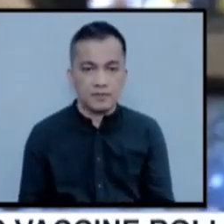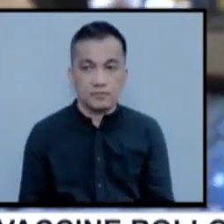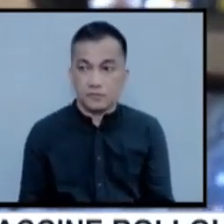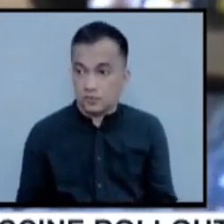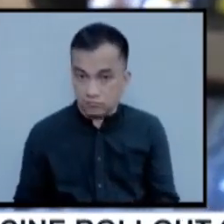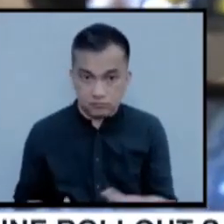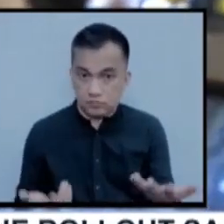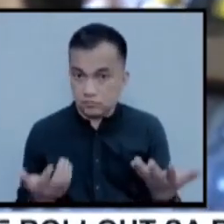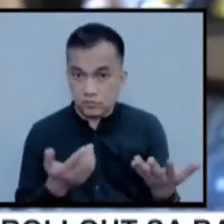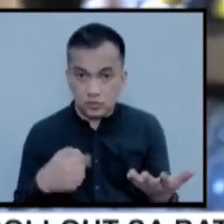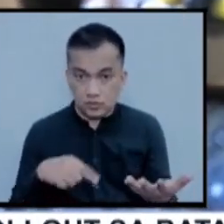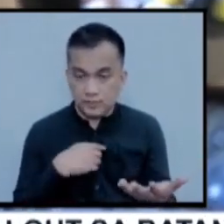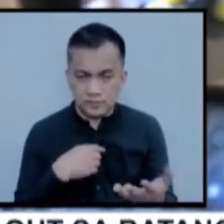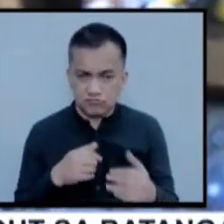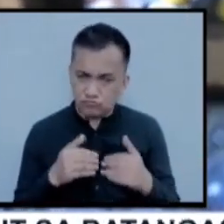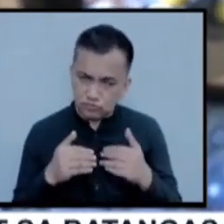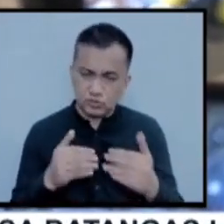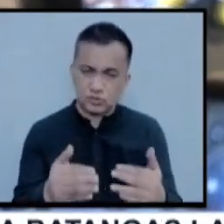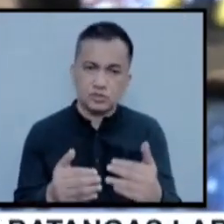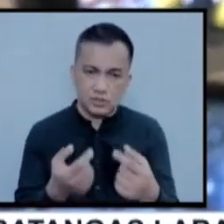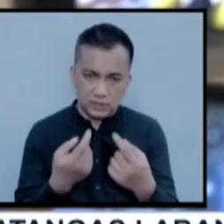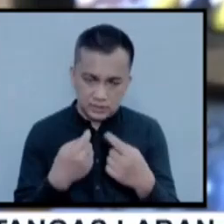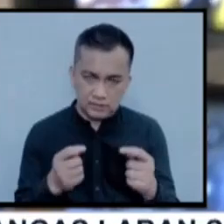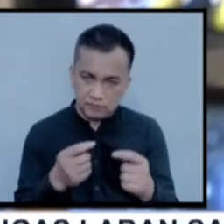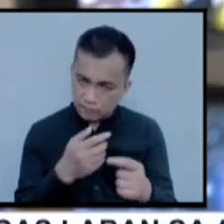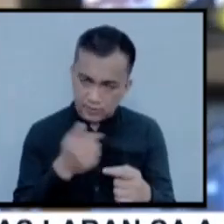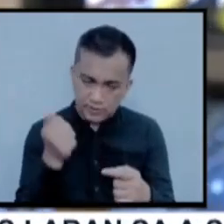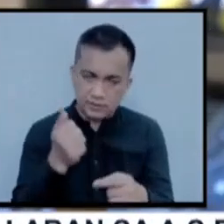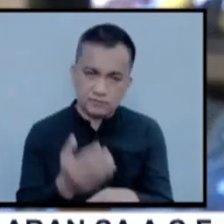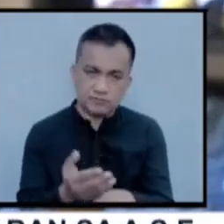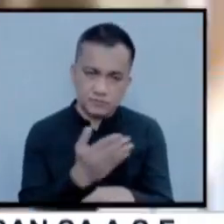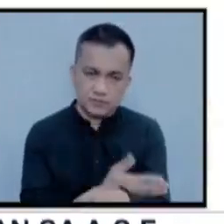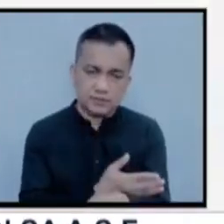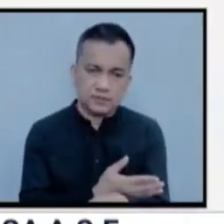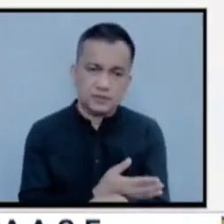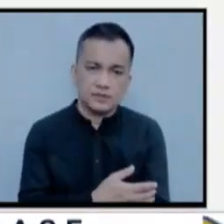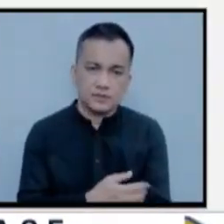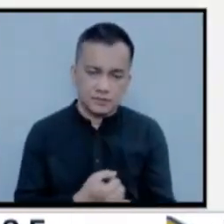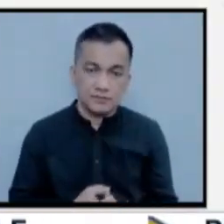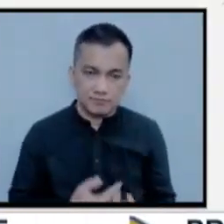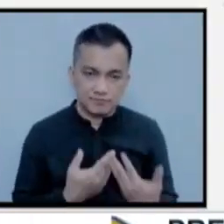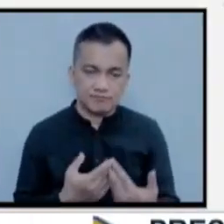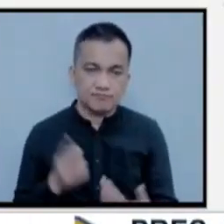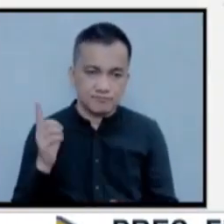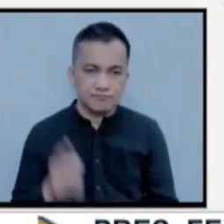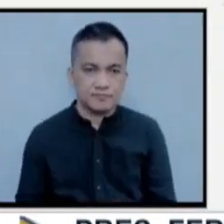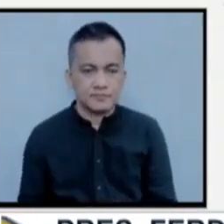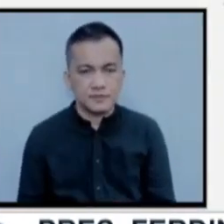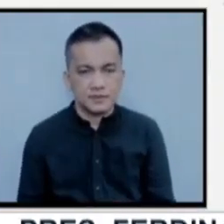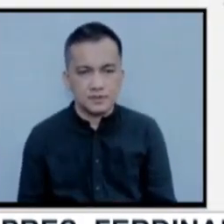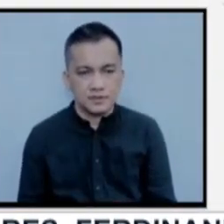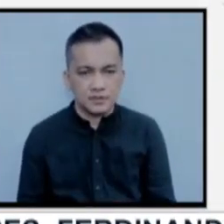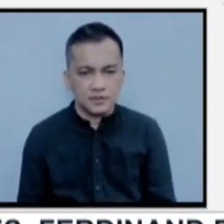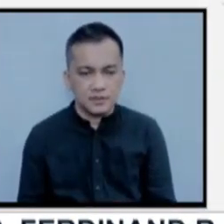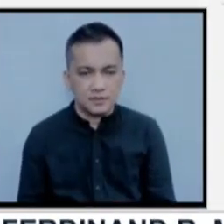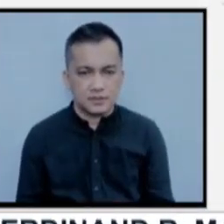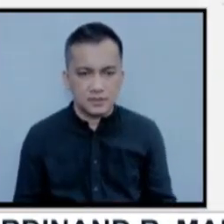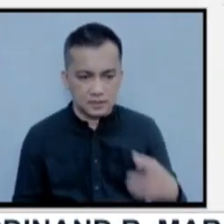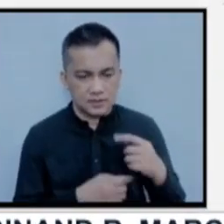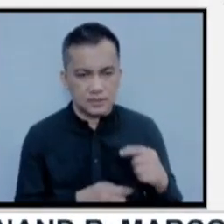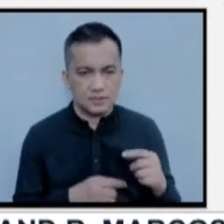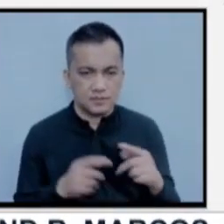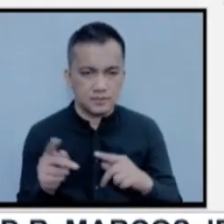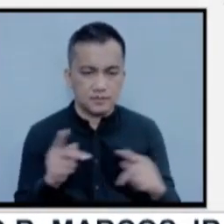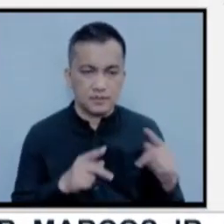more and even try to do even better so that's always an inspiration samantala bumaba naman ang trust at performance